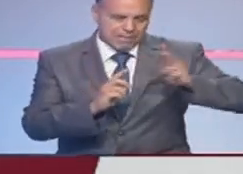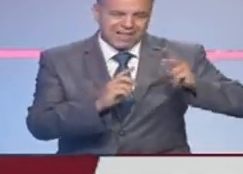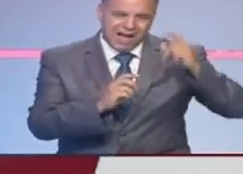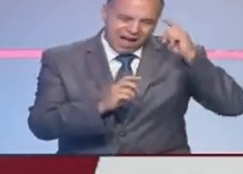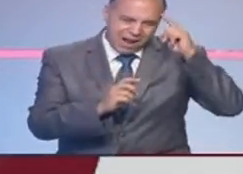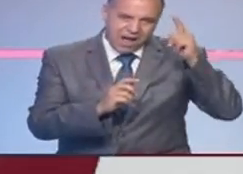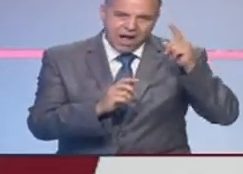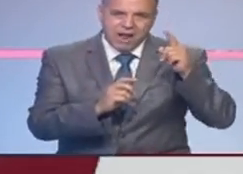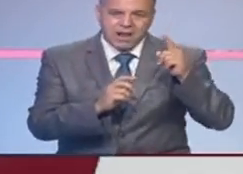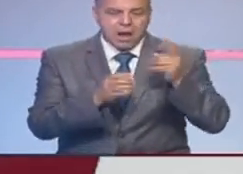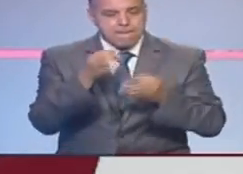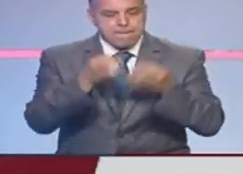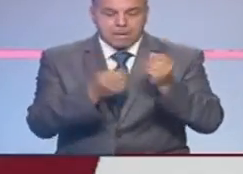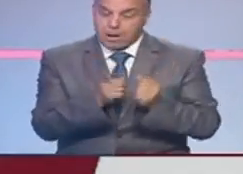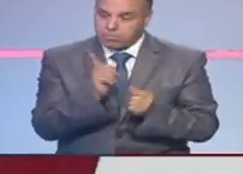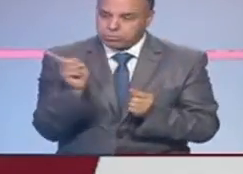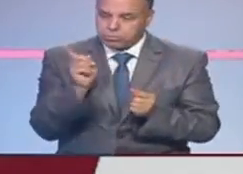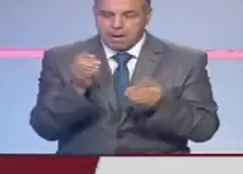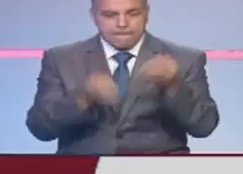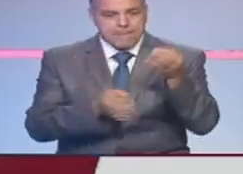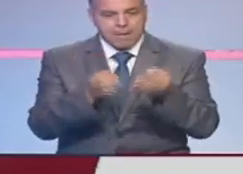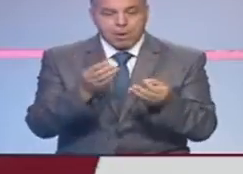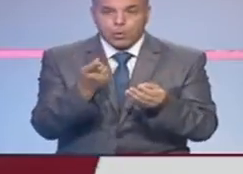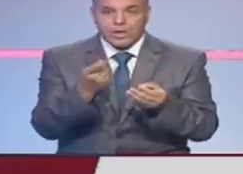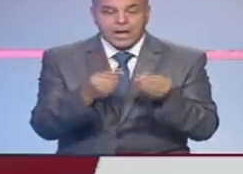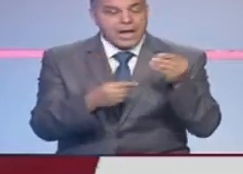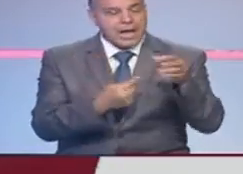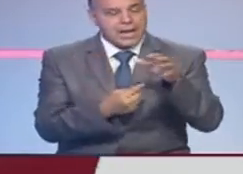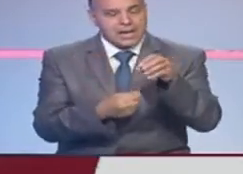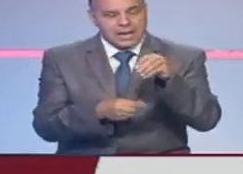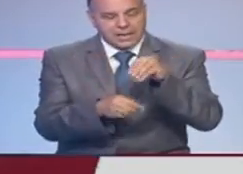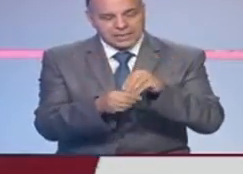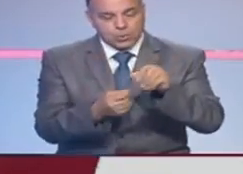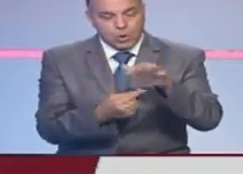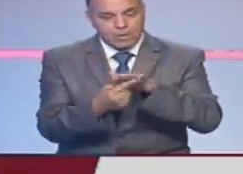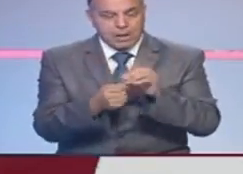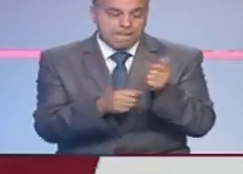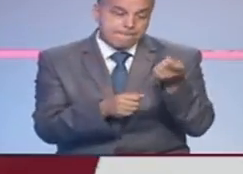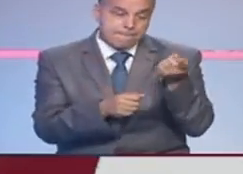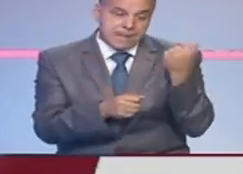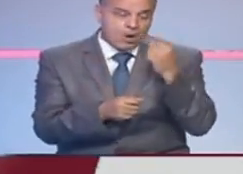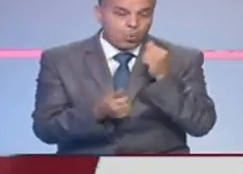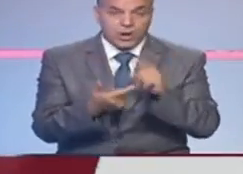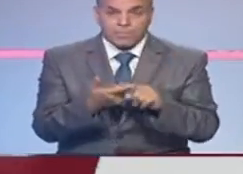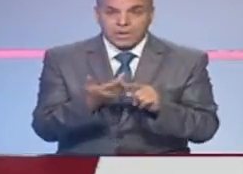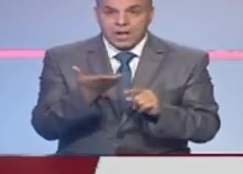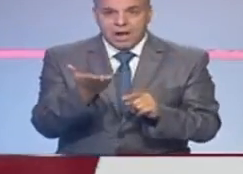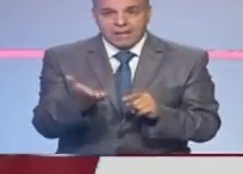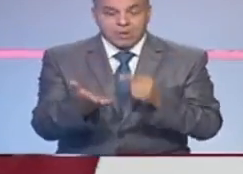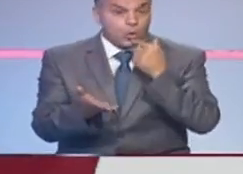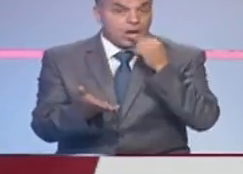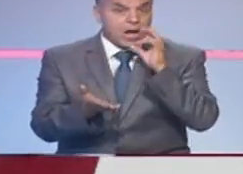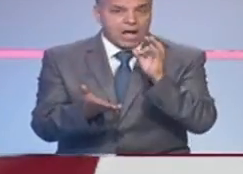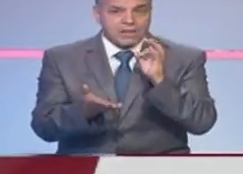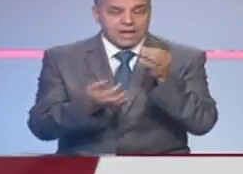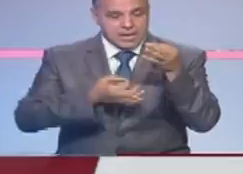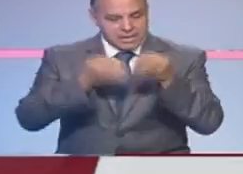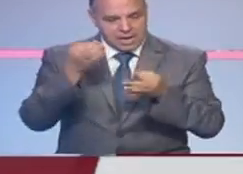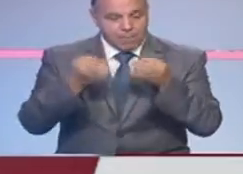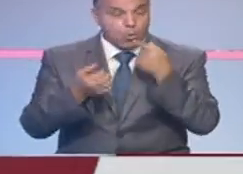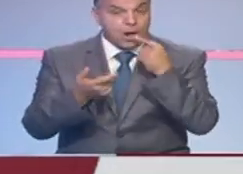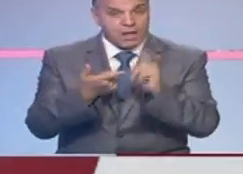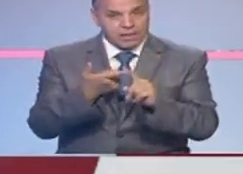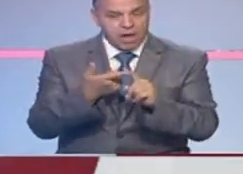على النيابه العموميه بالقطب القضائي الاقتصادي والماليه يوم امس مشيرا الى ان النيابه العموميه